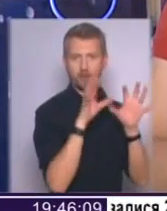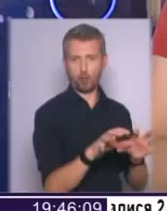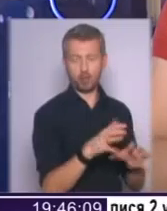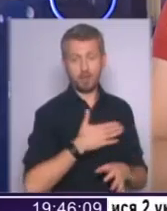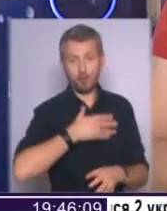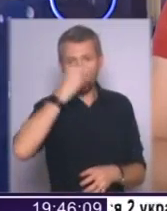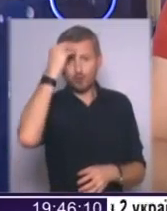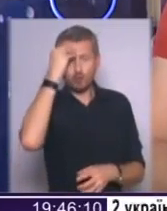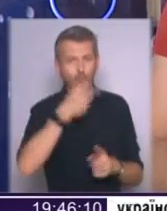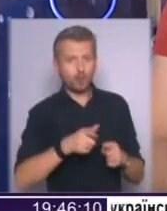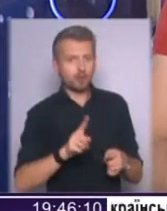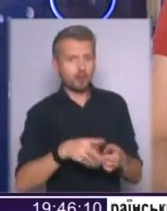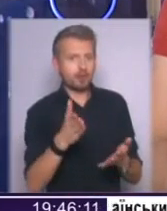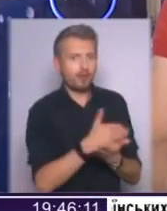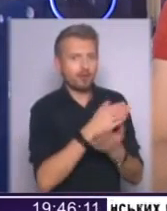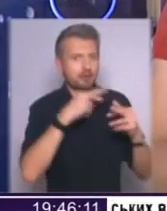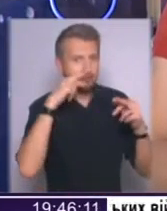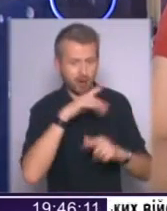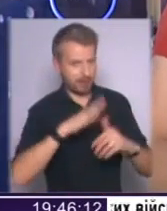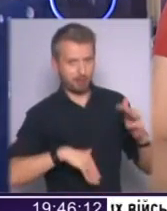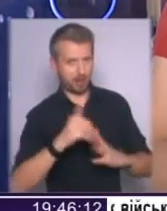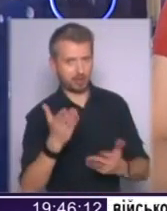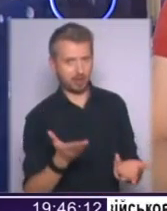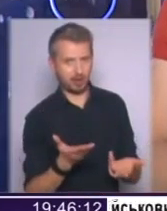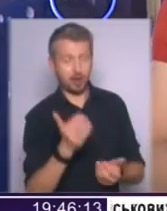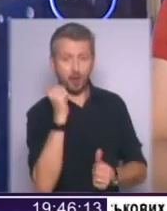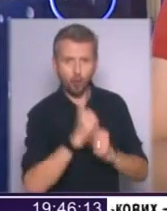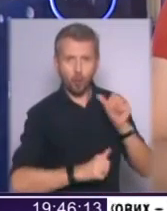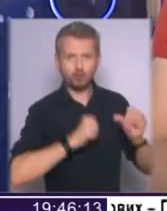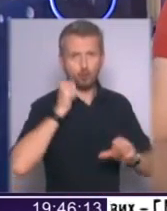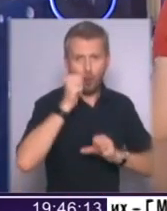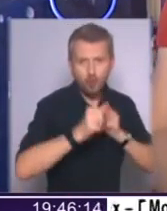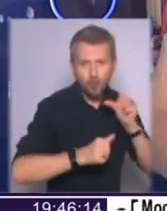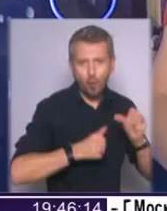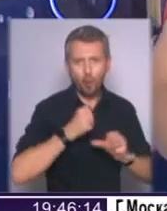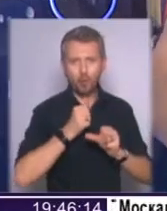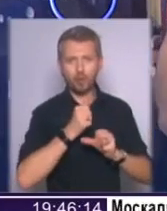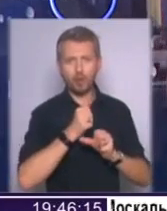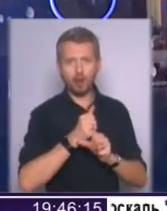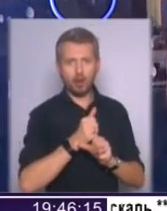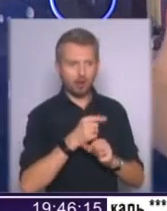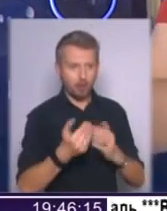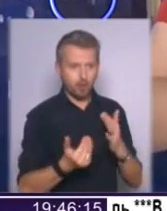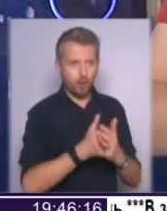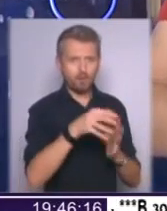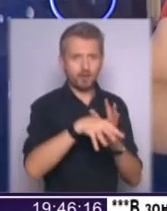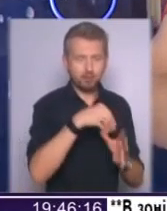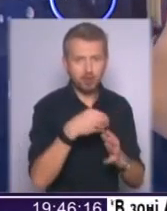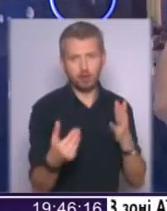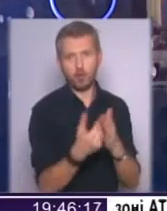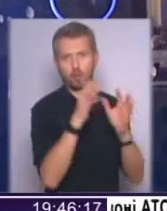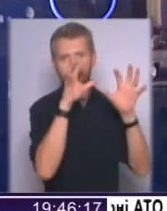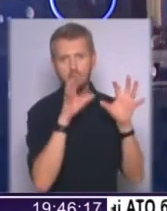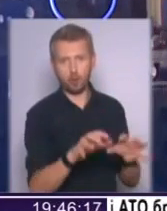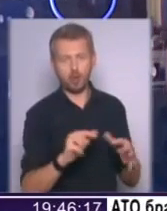політолога, це взагалі зовсім неправильна практика. Тому що от кожного року під кожні вибори ми приймаємо новий закон, ми знову побачимо всі